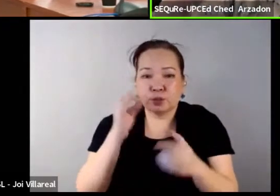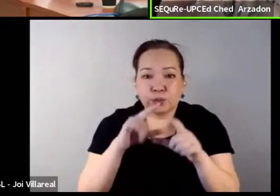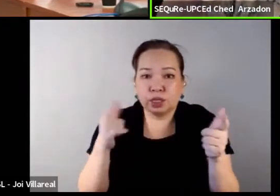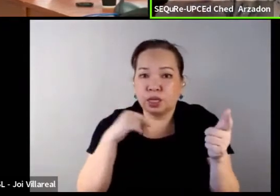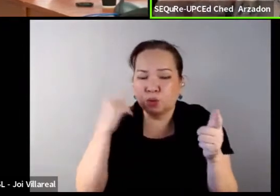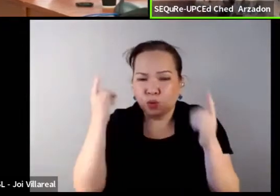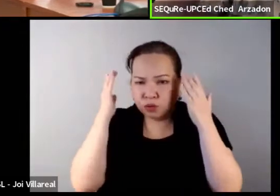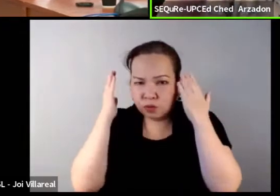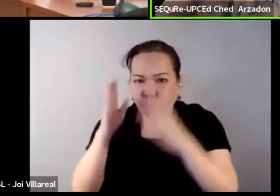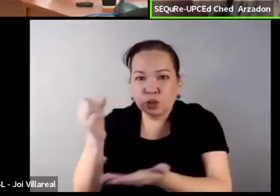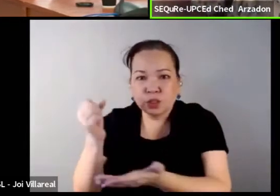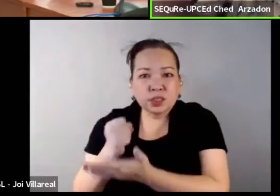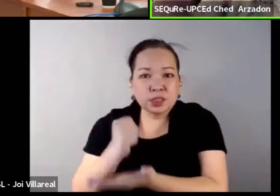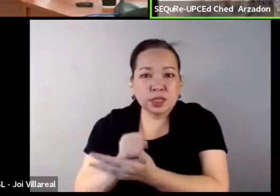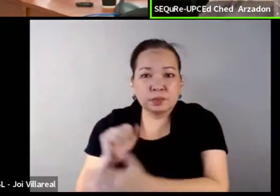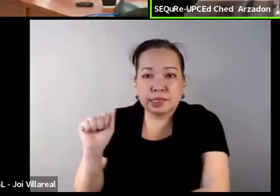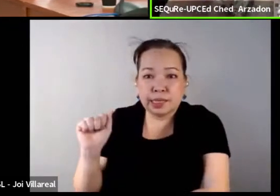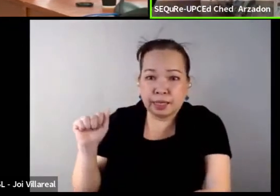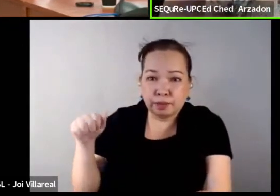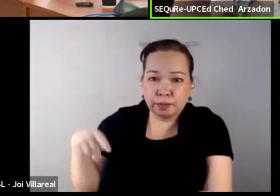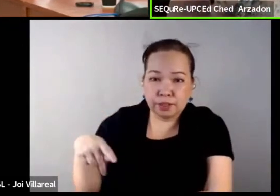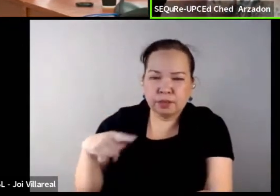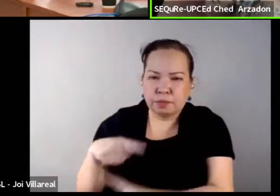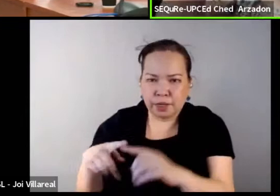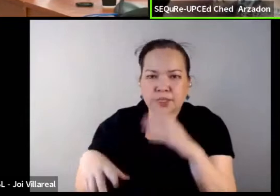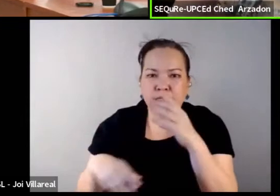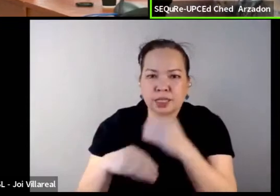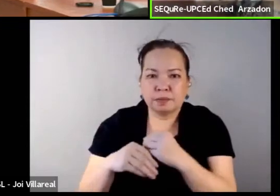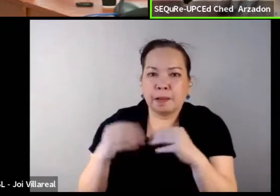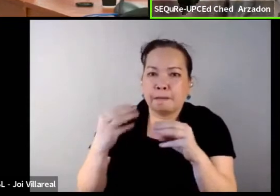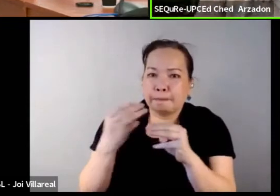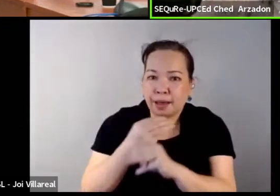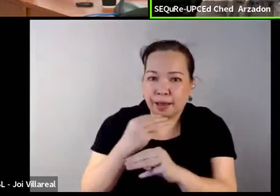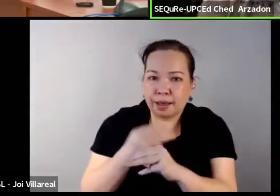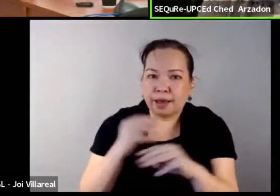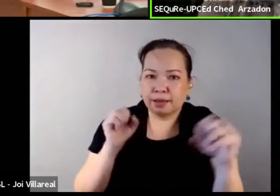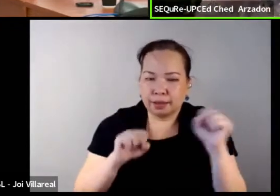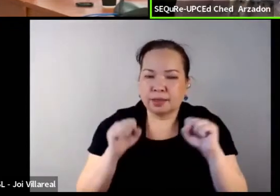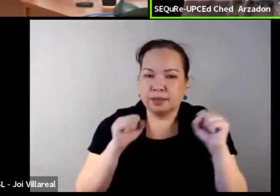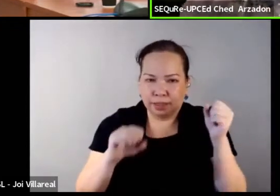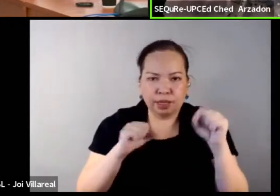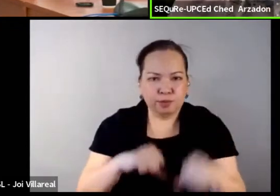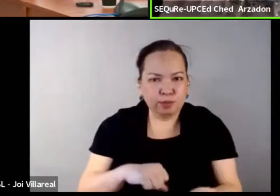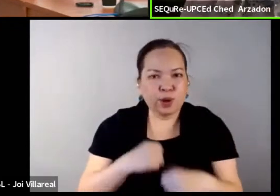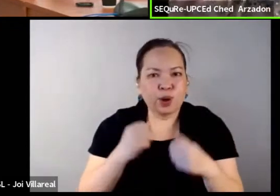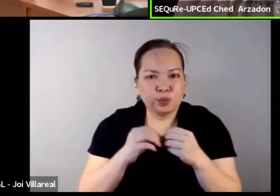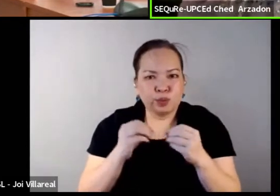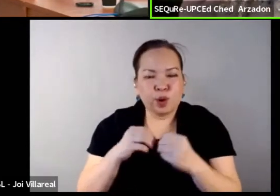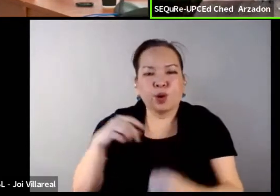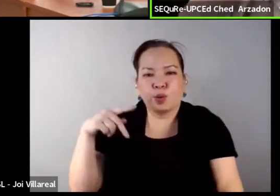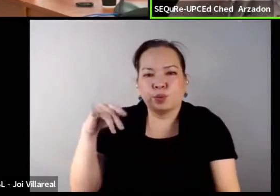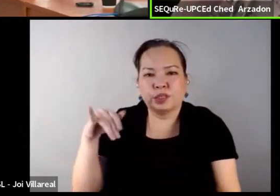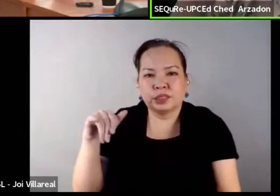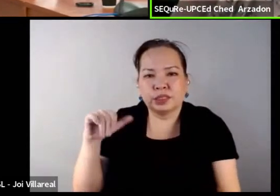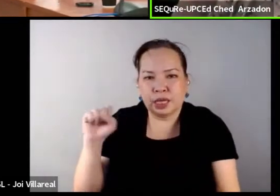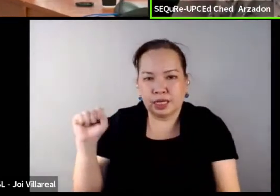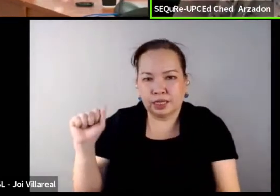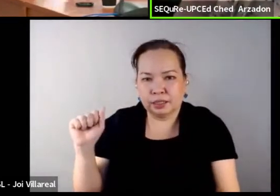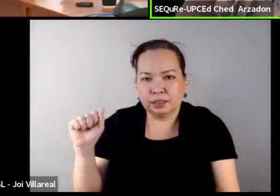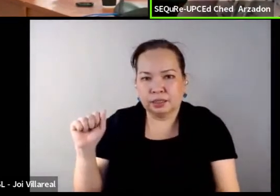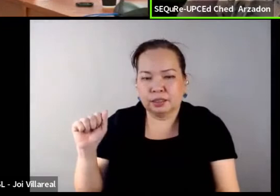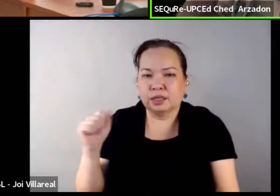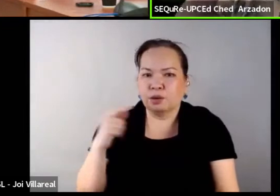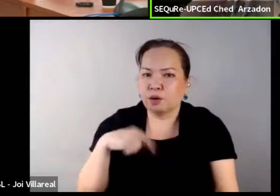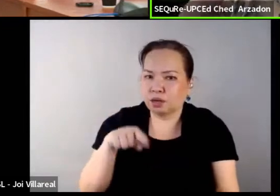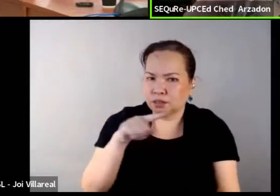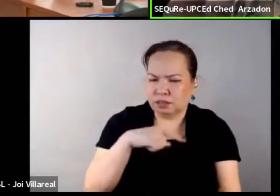social studies values kundi para sa science, math. Then pwede meron tayong ipagmamalaki sa PISA at TIMSS. Kasi tayo lang ang